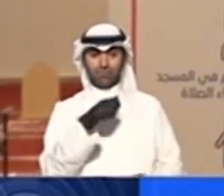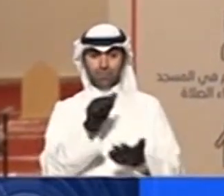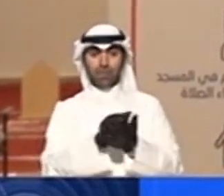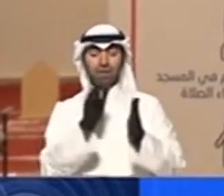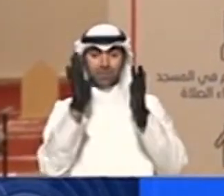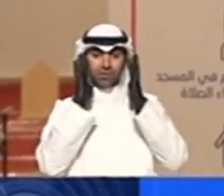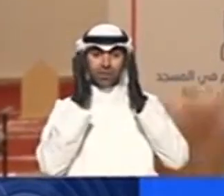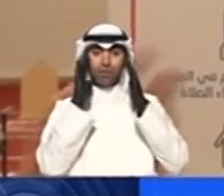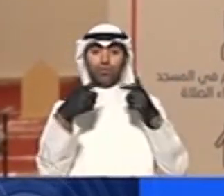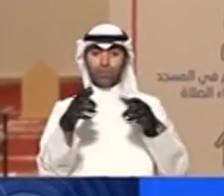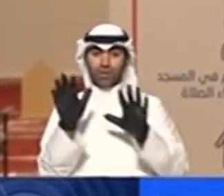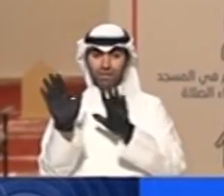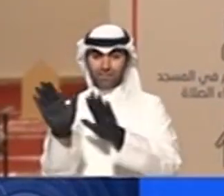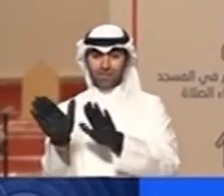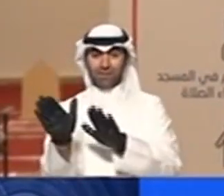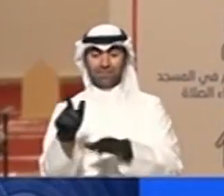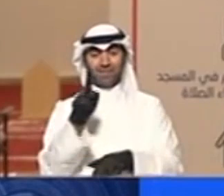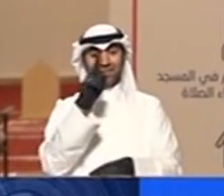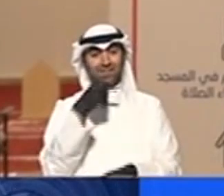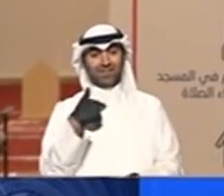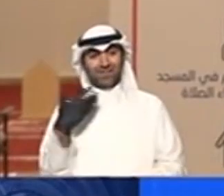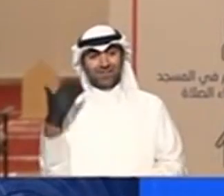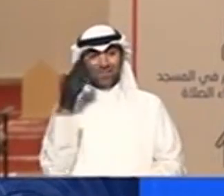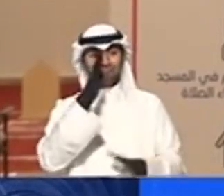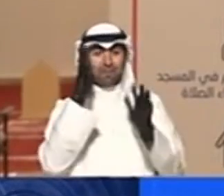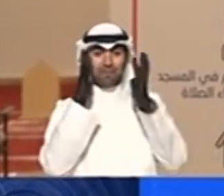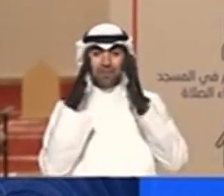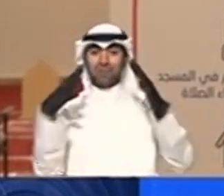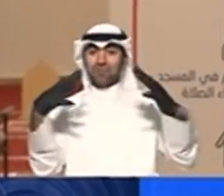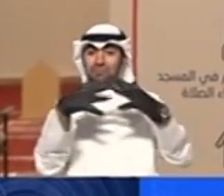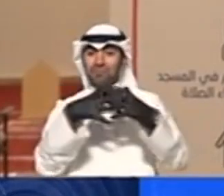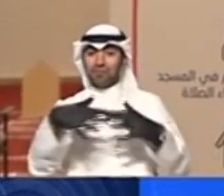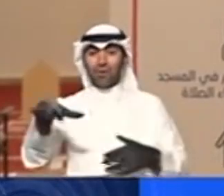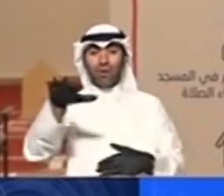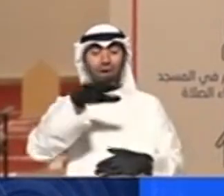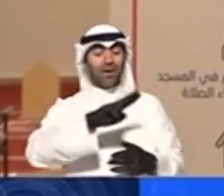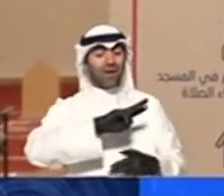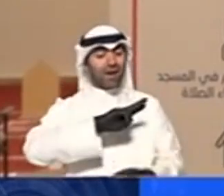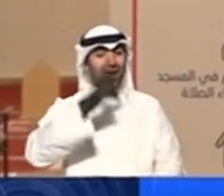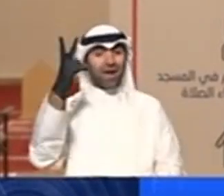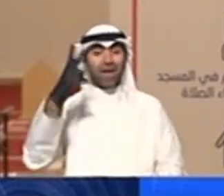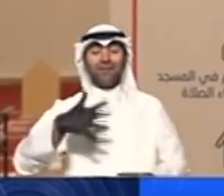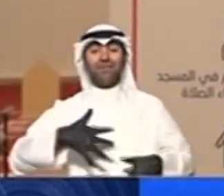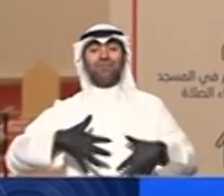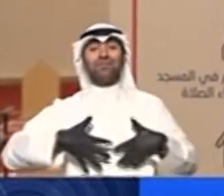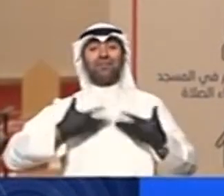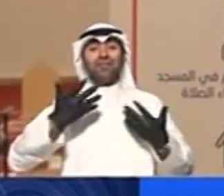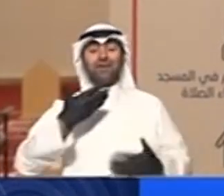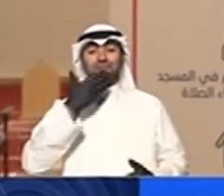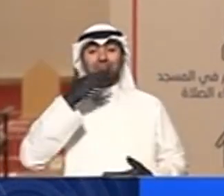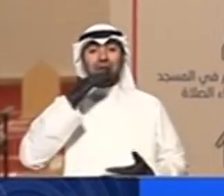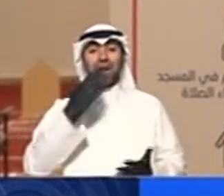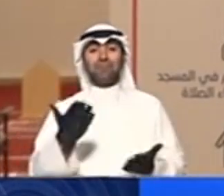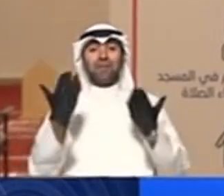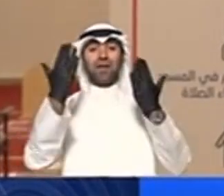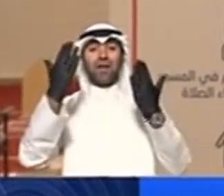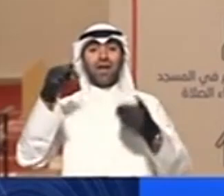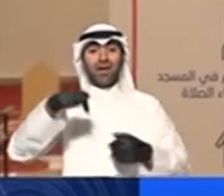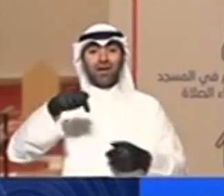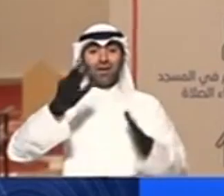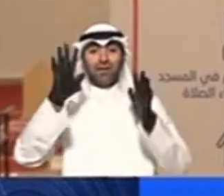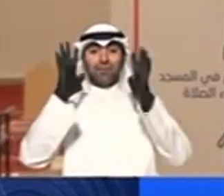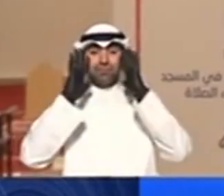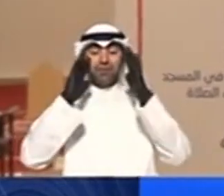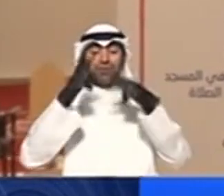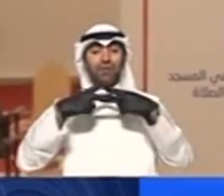نوع من الألم اللي سمح بالمسجد وبالبيت. الحمد لله المساجد راح تفتح الصلوات الخمس ولله الحمد بعد الجمعة